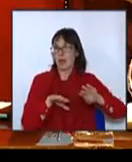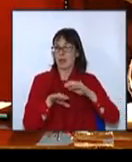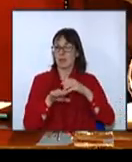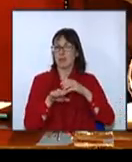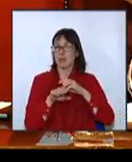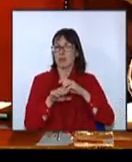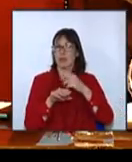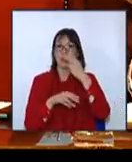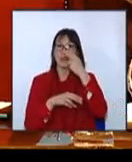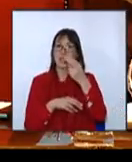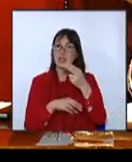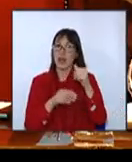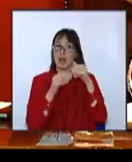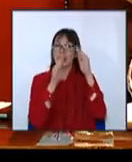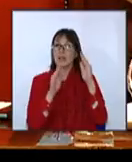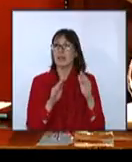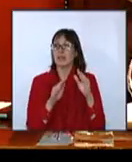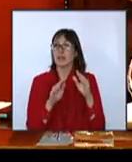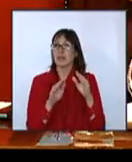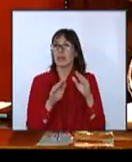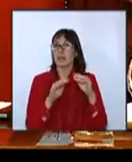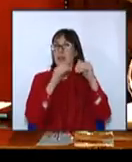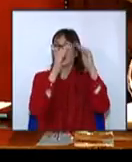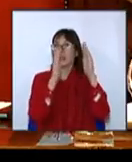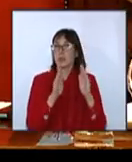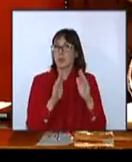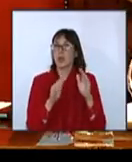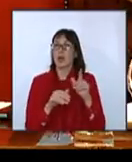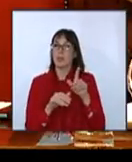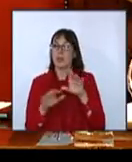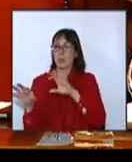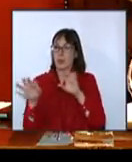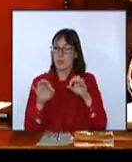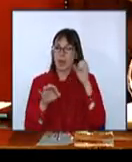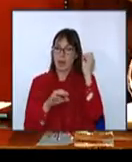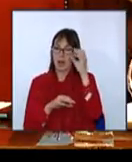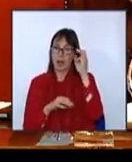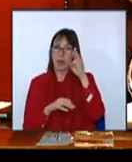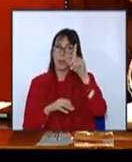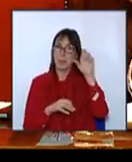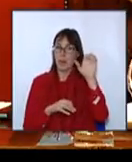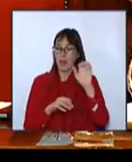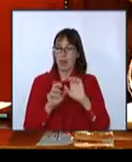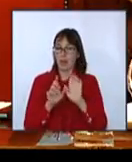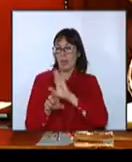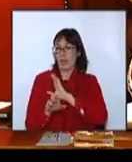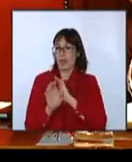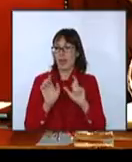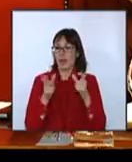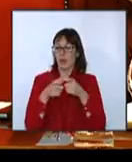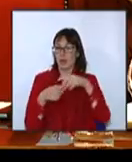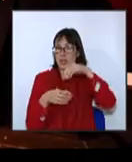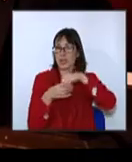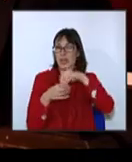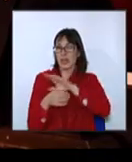arribar aquesta visita institucional, però sobretot era per preparar el ple, per fer reunions internes de l'equip de govern, per això quasi